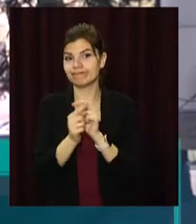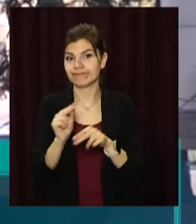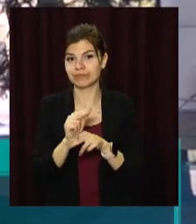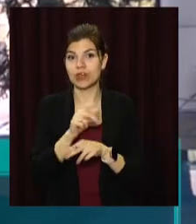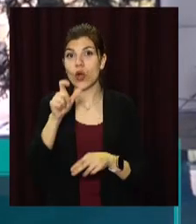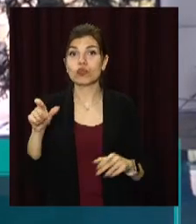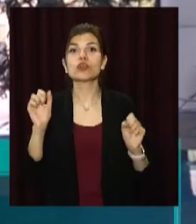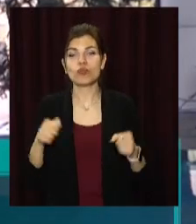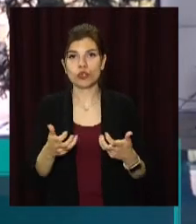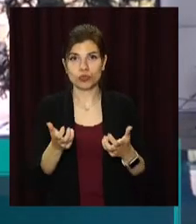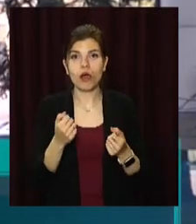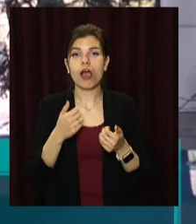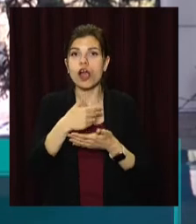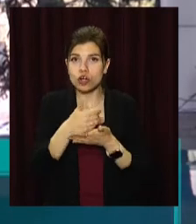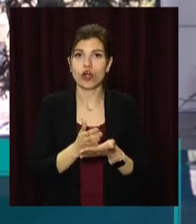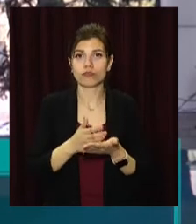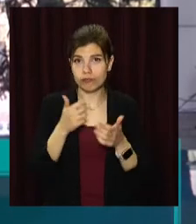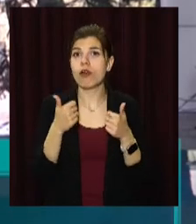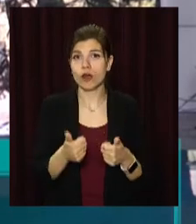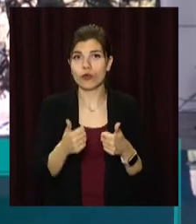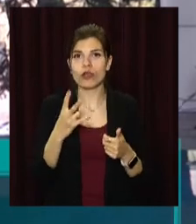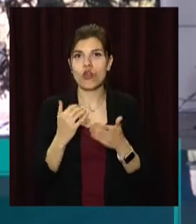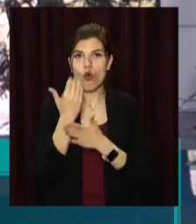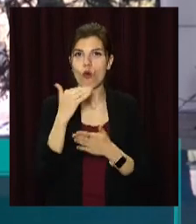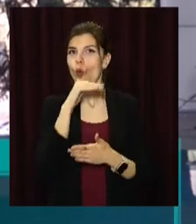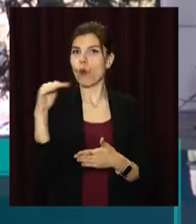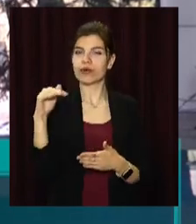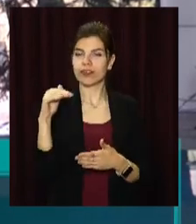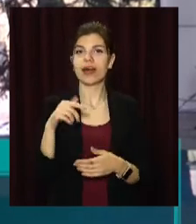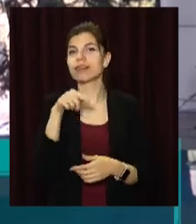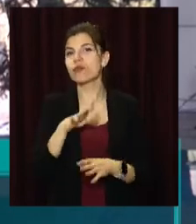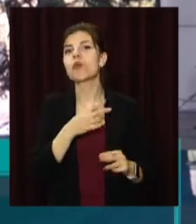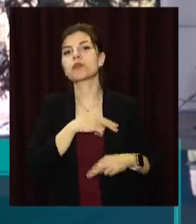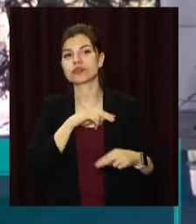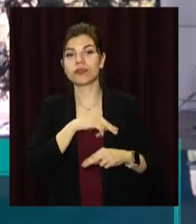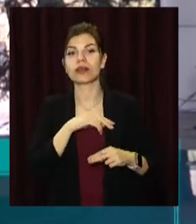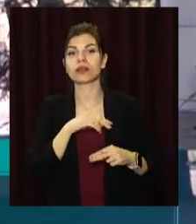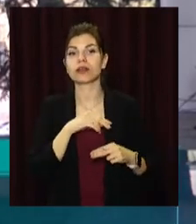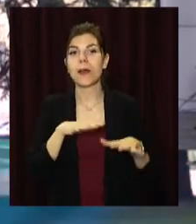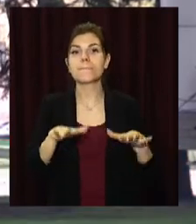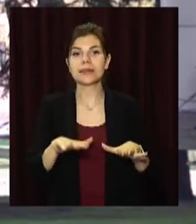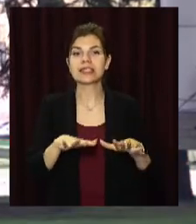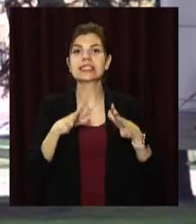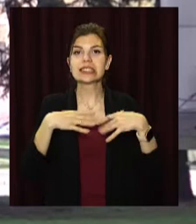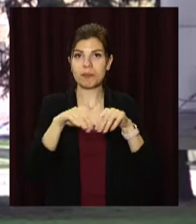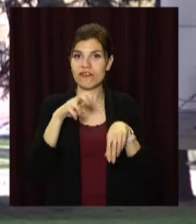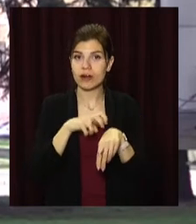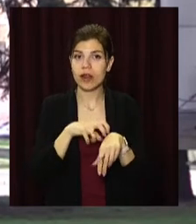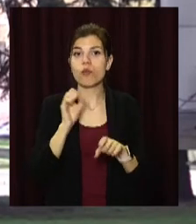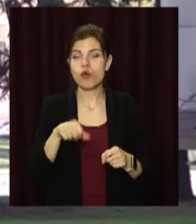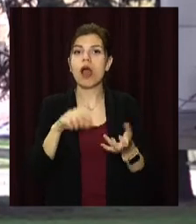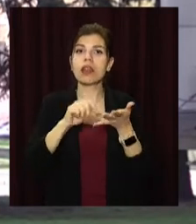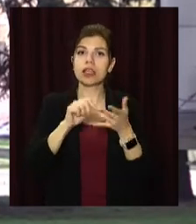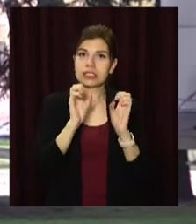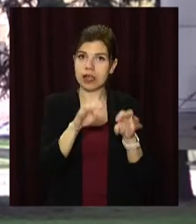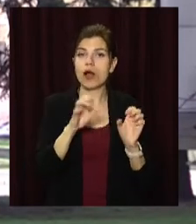Мешканці зможуть отримувати якісні медичні послуги на новому рівні. Там будуть працювати місцеві сімейні лікарі. Можна буде здати